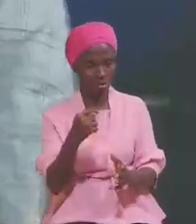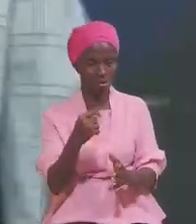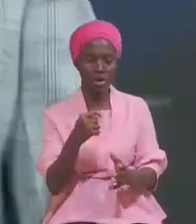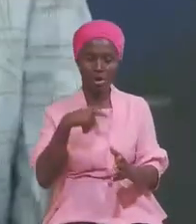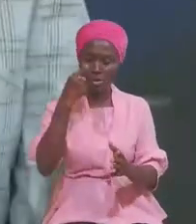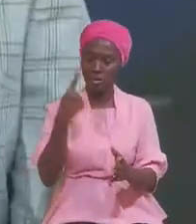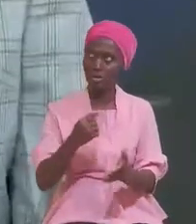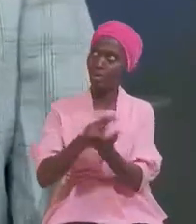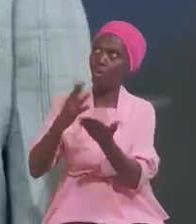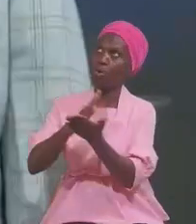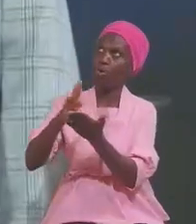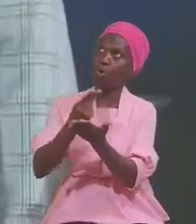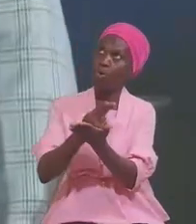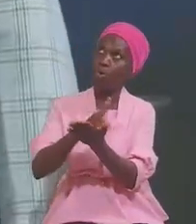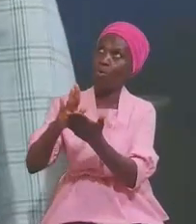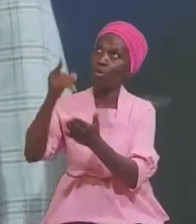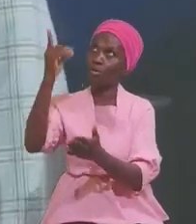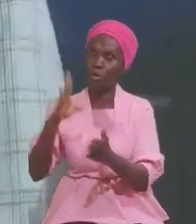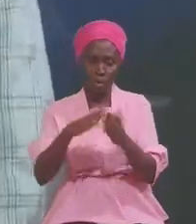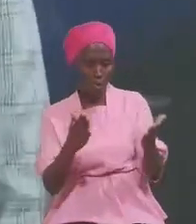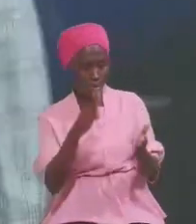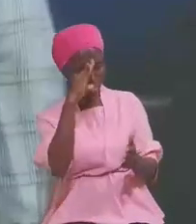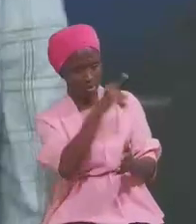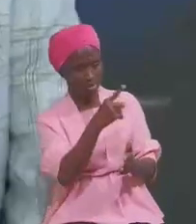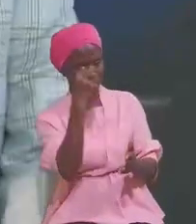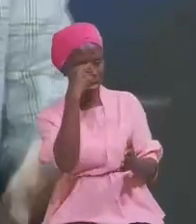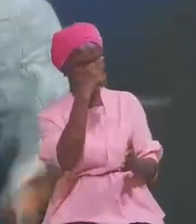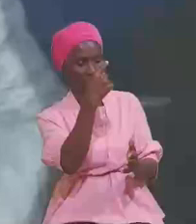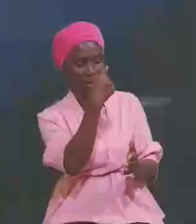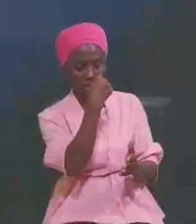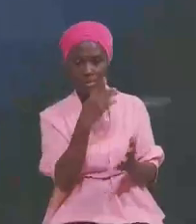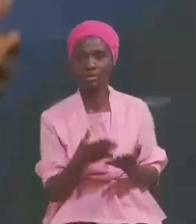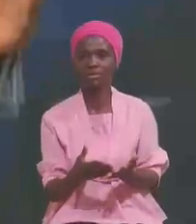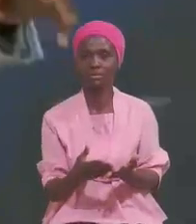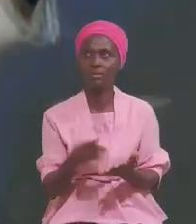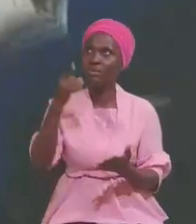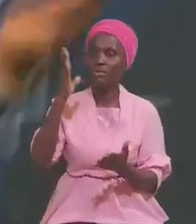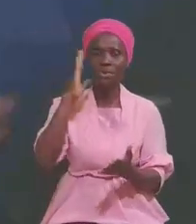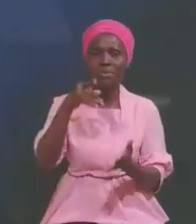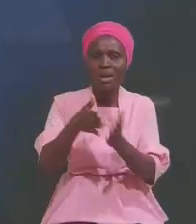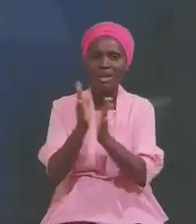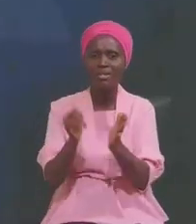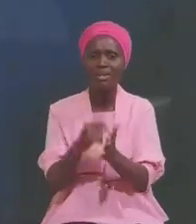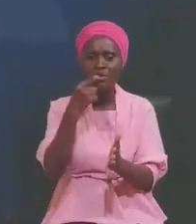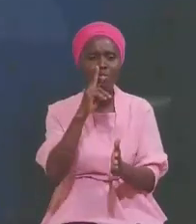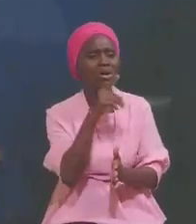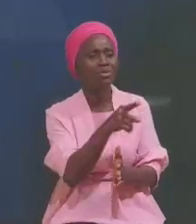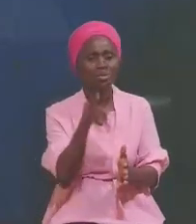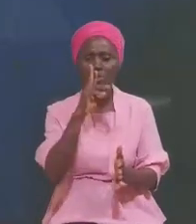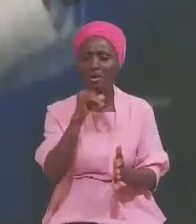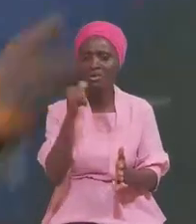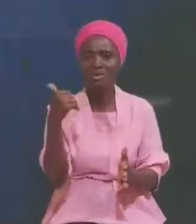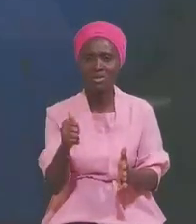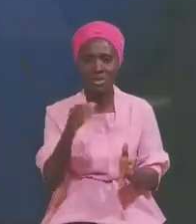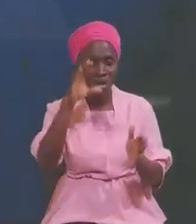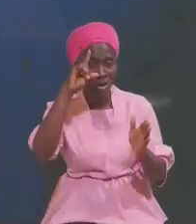Saint, ouvre les yeux de cet aveugle. Dieu va dire, mais toi là, qui es-tu? Tu n'es pas un enfant d'alliance, tu